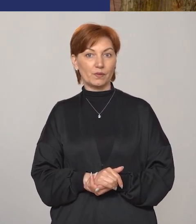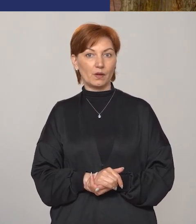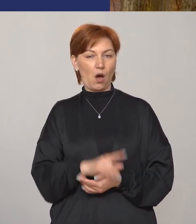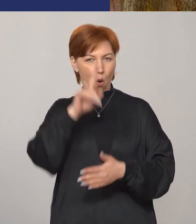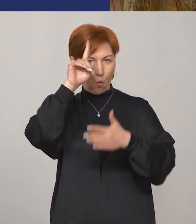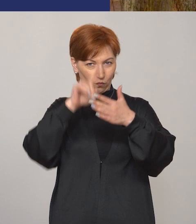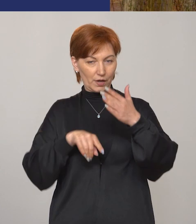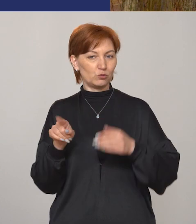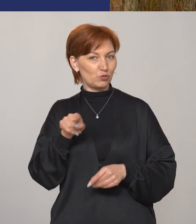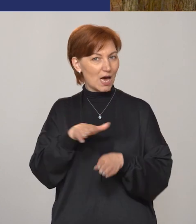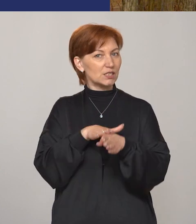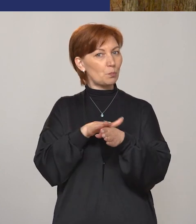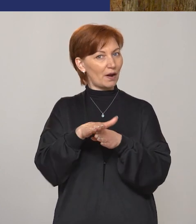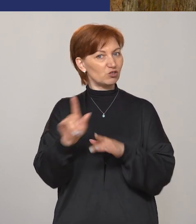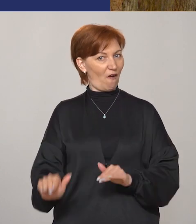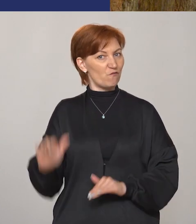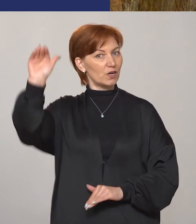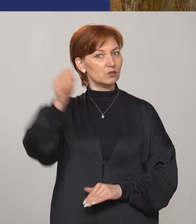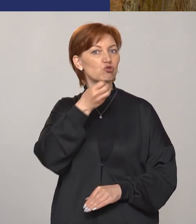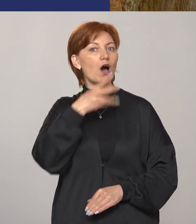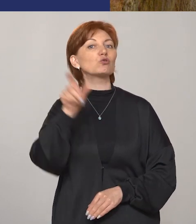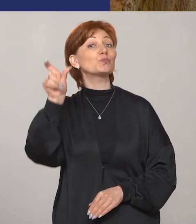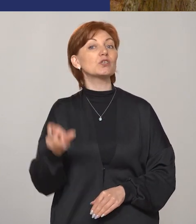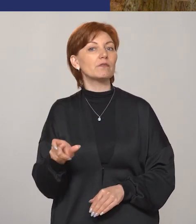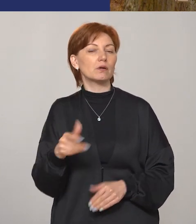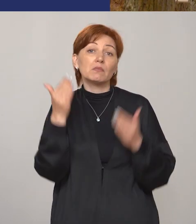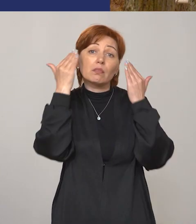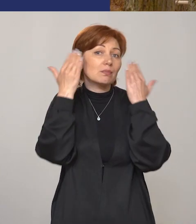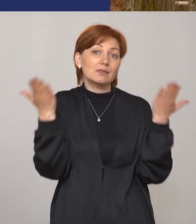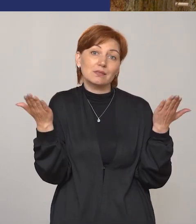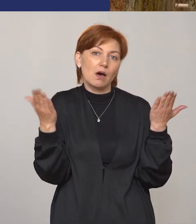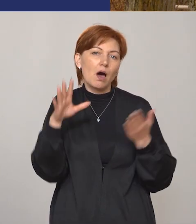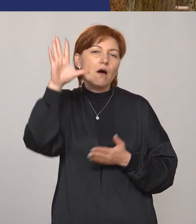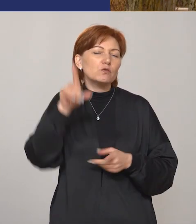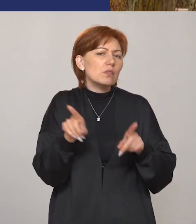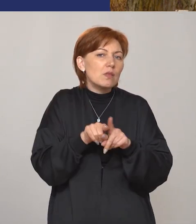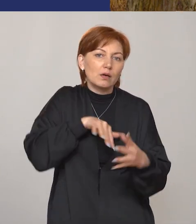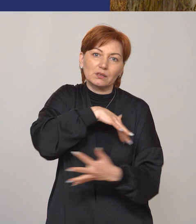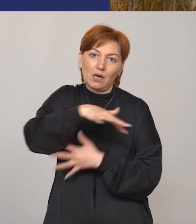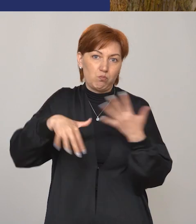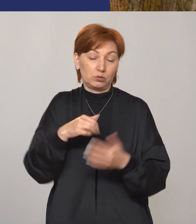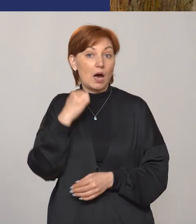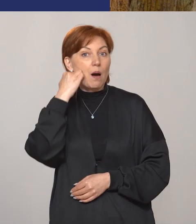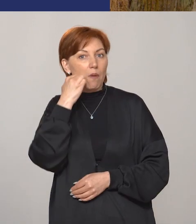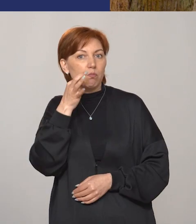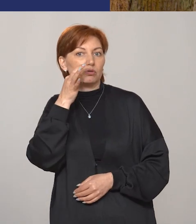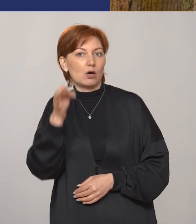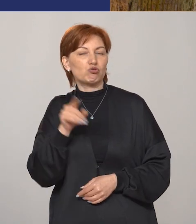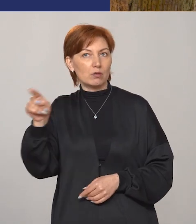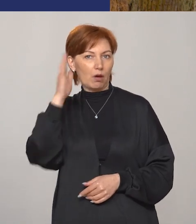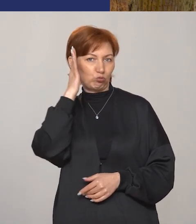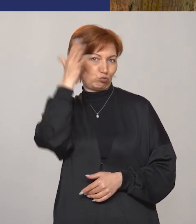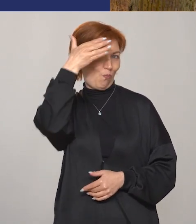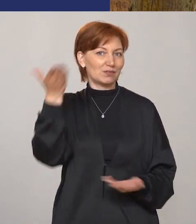Уверена, что справишься и вырастешь хорошим человеком? Не знаю. Все так запуталось. Бабушка сказала, что ты с ума